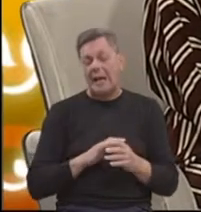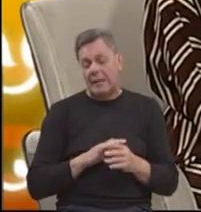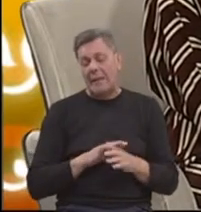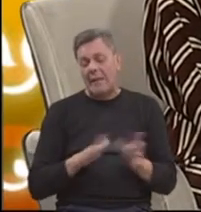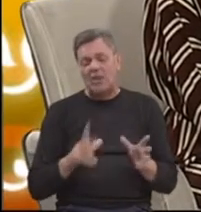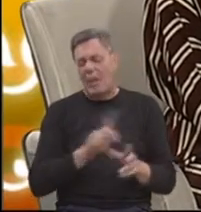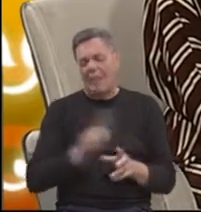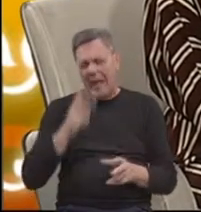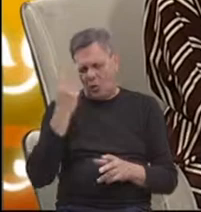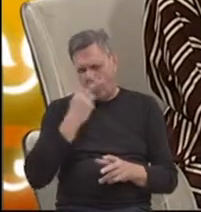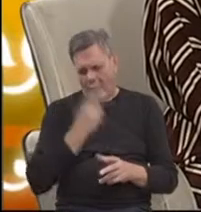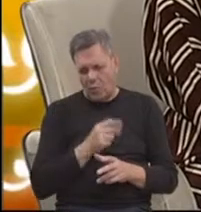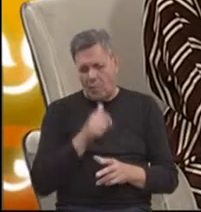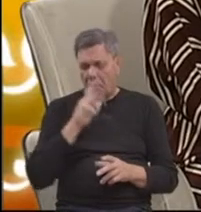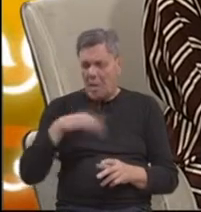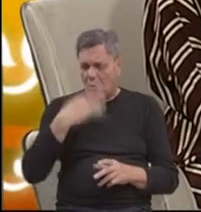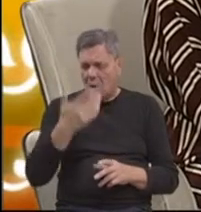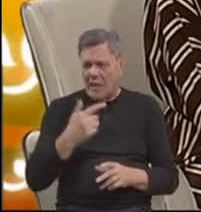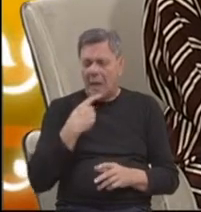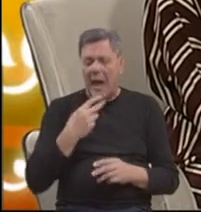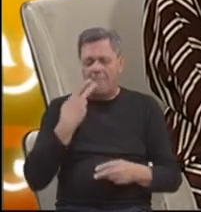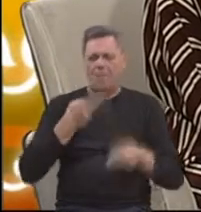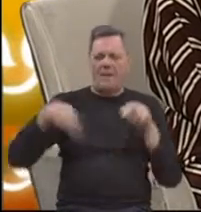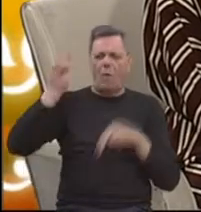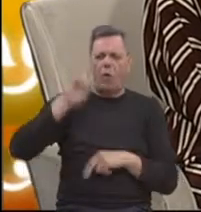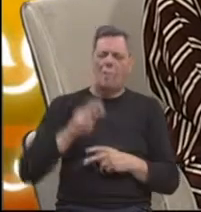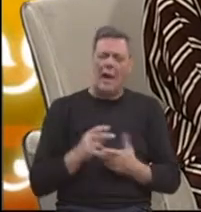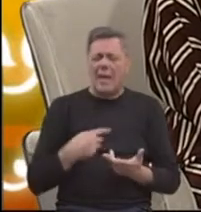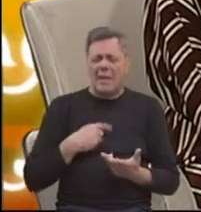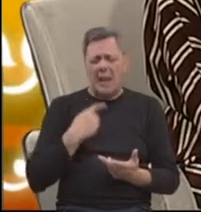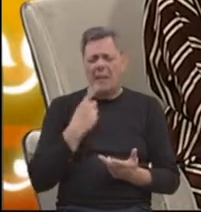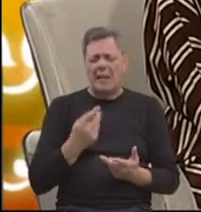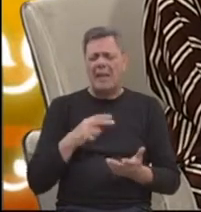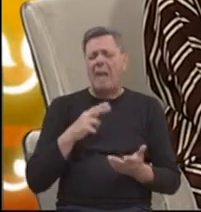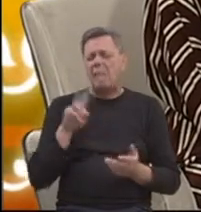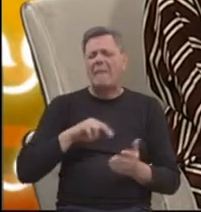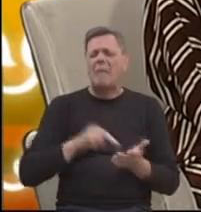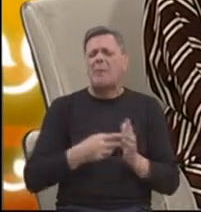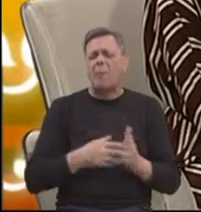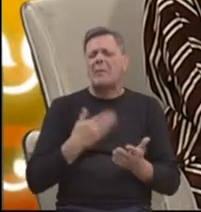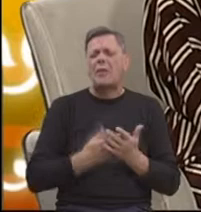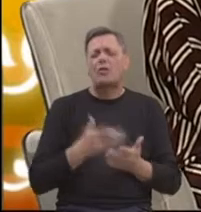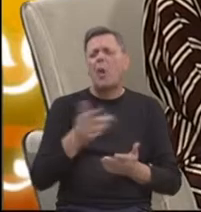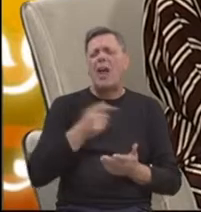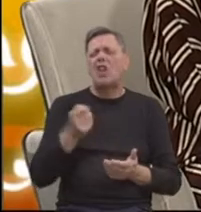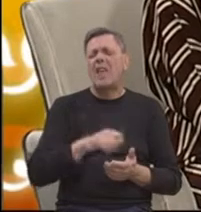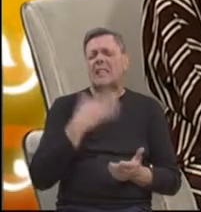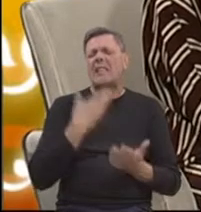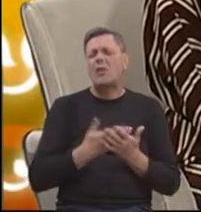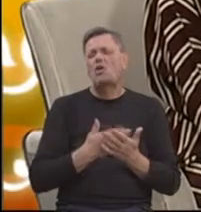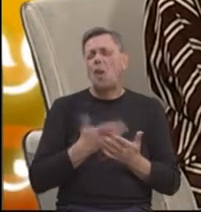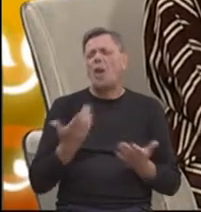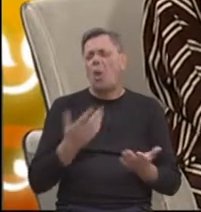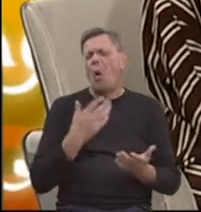nekakvom nerazumijevanju i s druge strane na izgovorima. Ja se ne bi usudila reći da je samo plava riba problem u toliko što neko ne želi jesti srdelu jer je to statusno